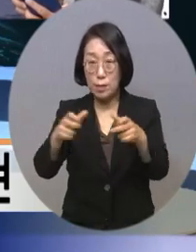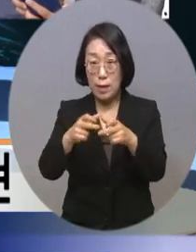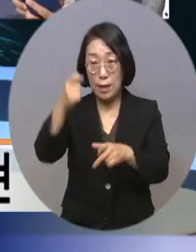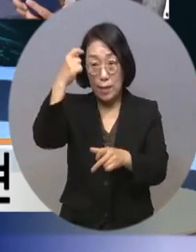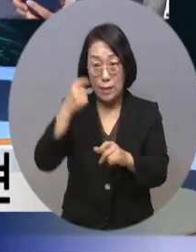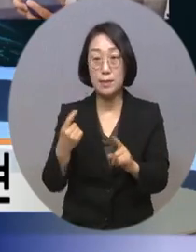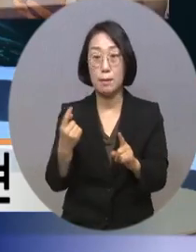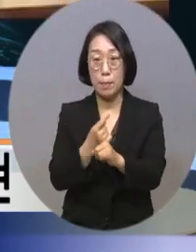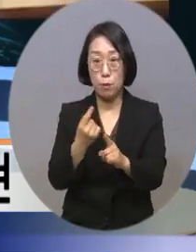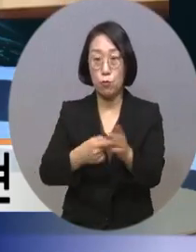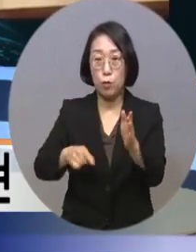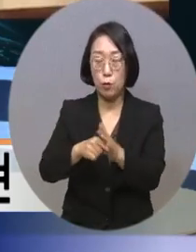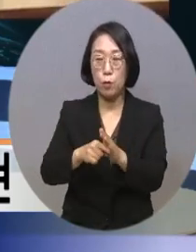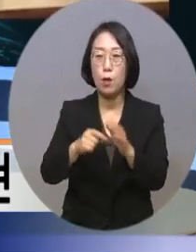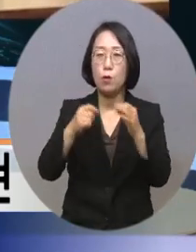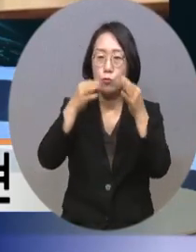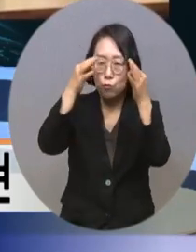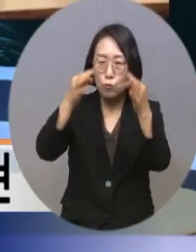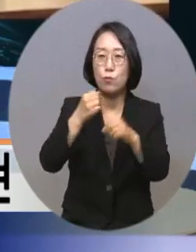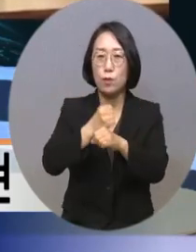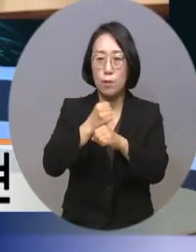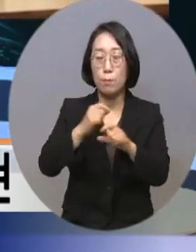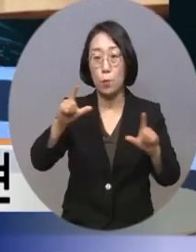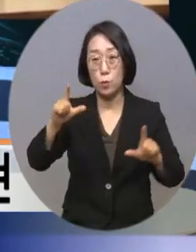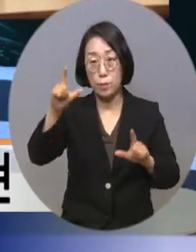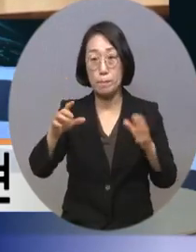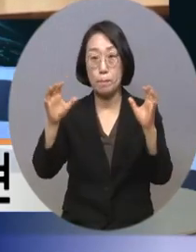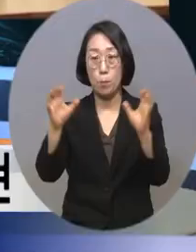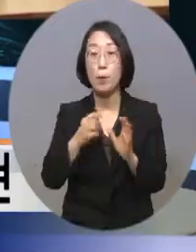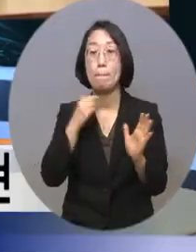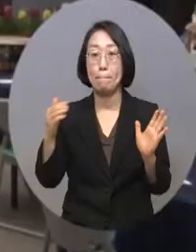자리가 마련됐습니다. 문경화 기자가 보도합니다.